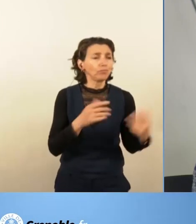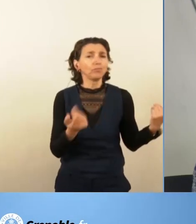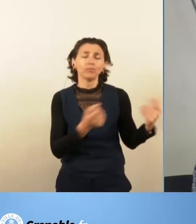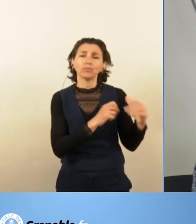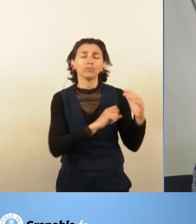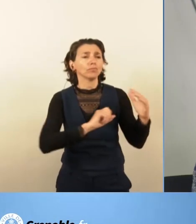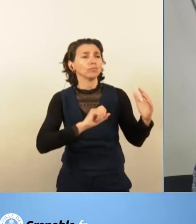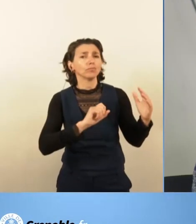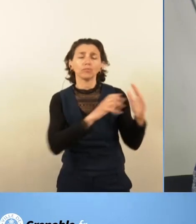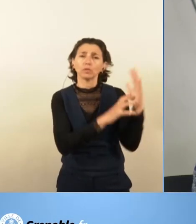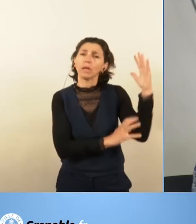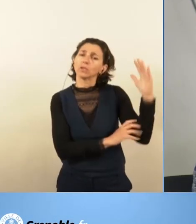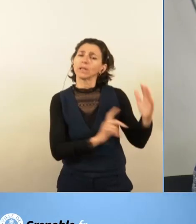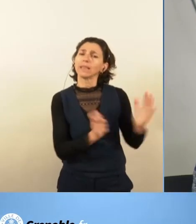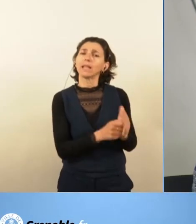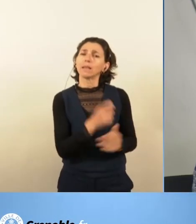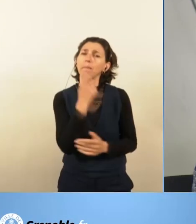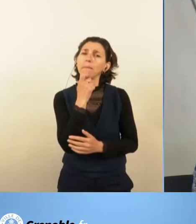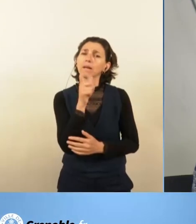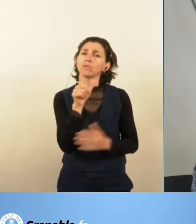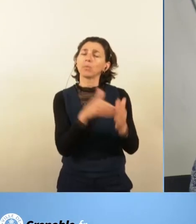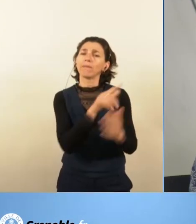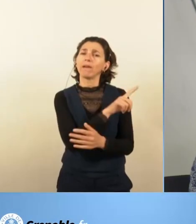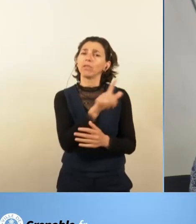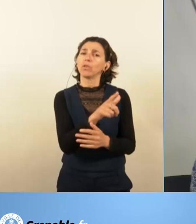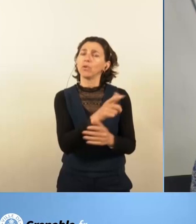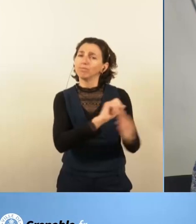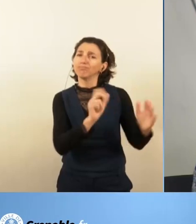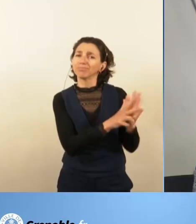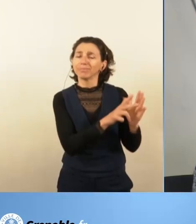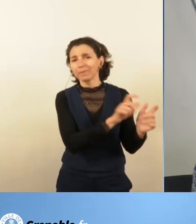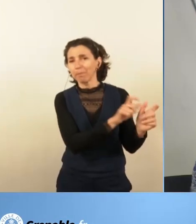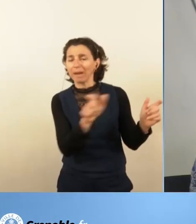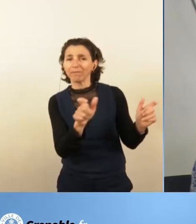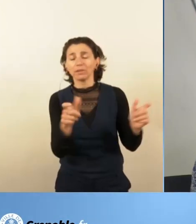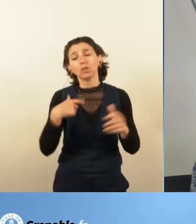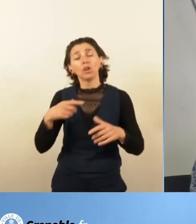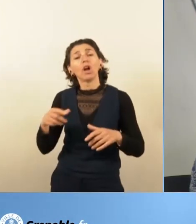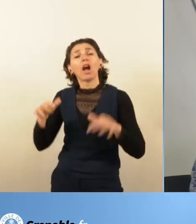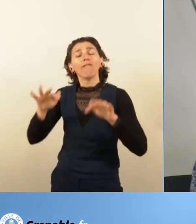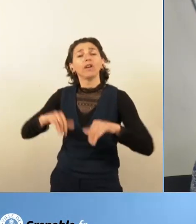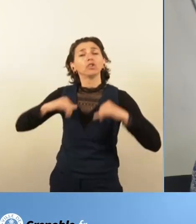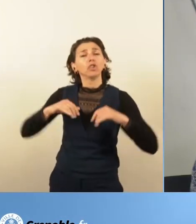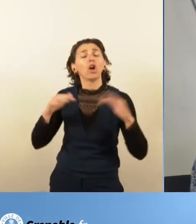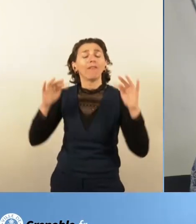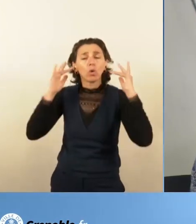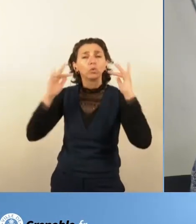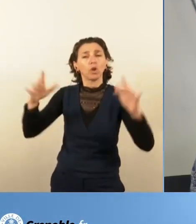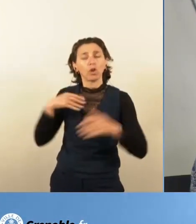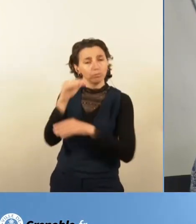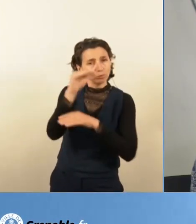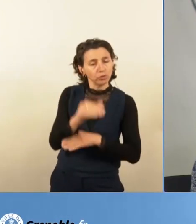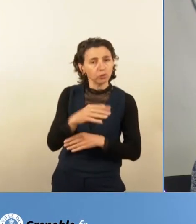2022 nous avions demandé à la direction régionale des affaires culturelles d'engager la procédure de protection au titre des monuments historiques et